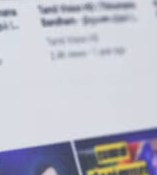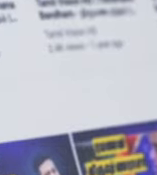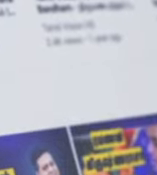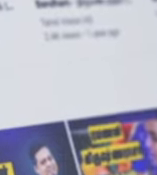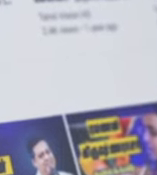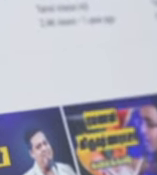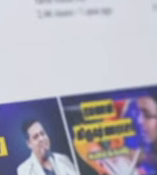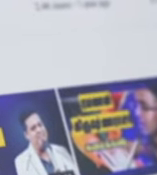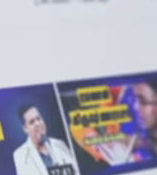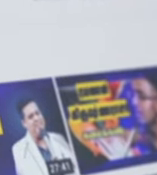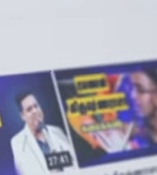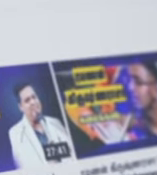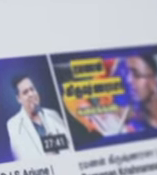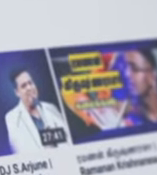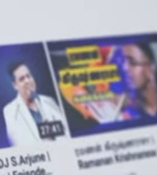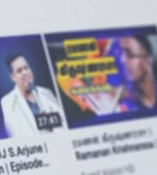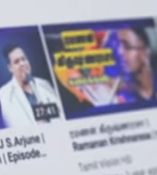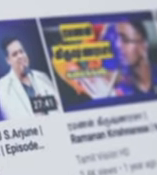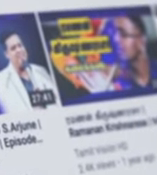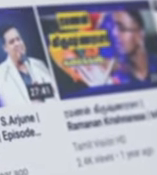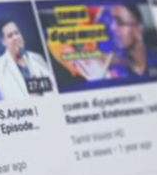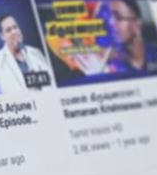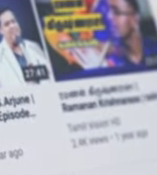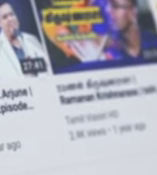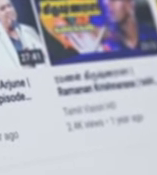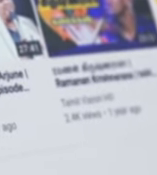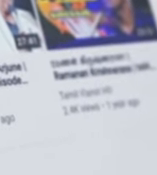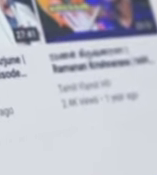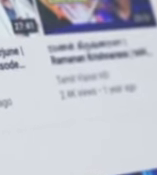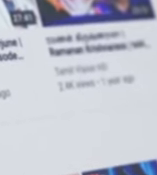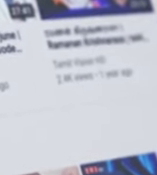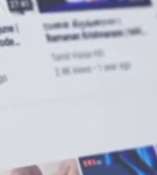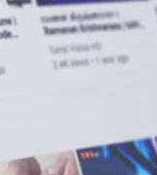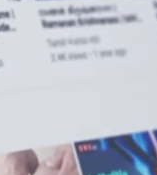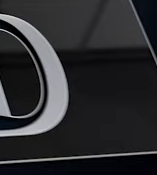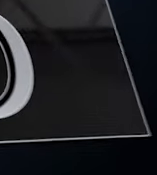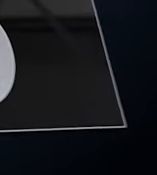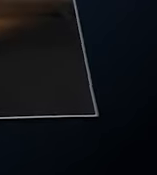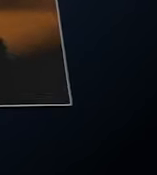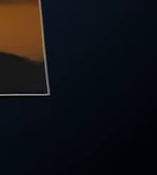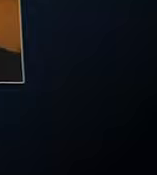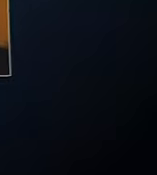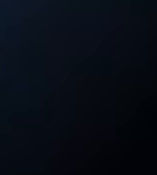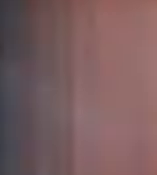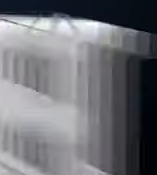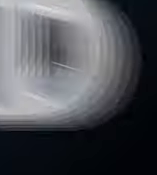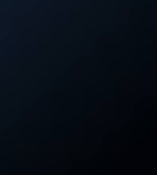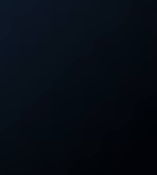சேரும். அருகில் இருக்கின்ற முக்கிய காணொலி தொகுப்புகளையும் பார்வையிட தவறாதீர்கள்.